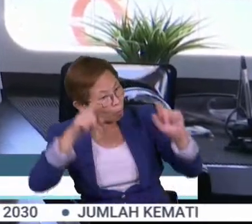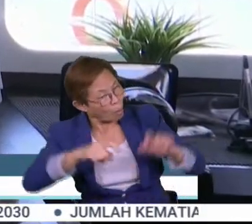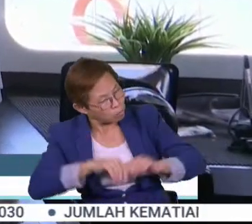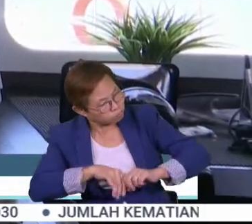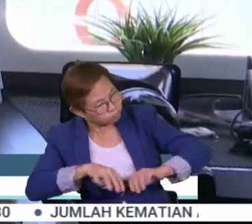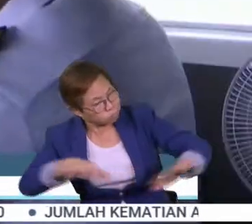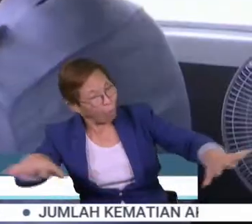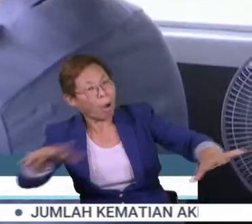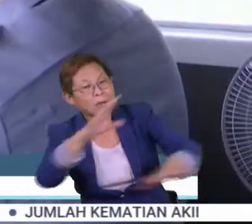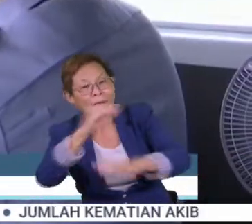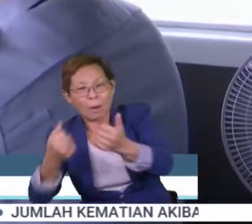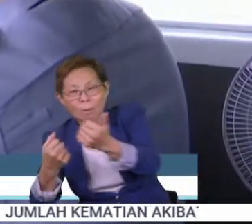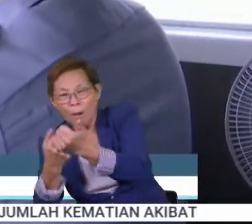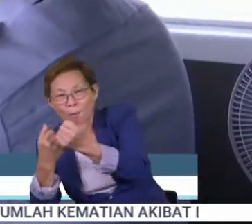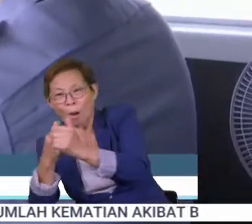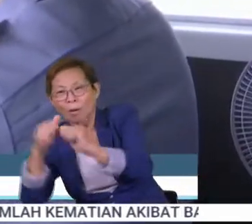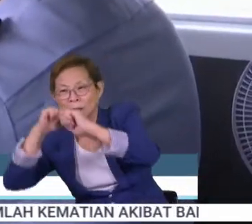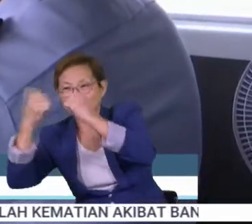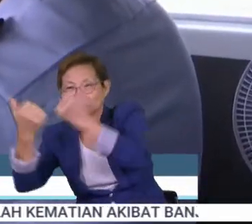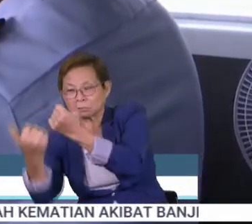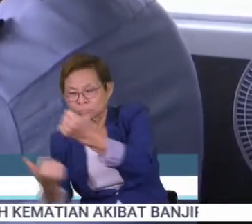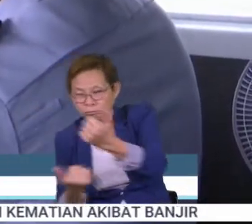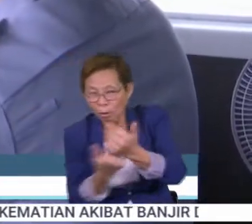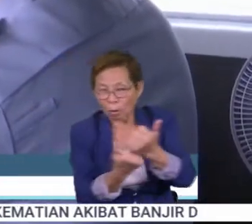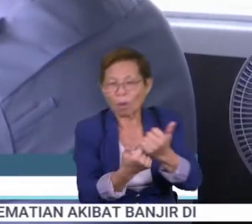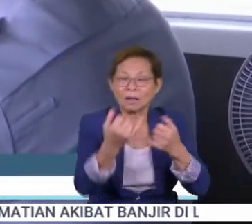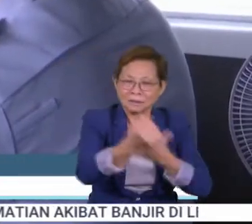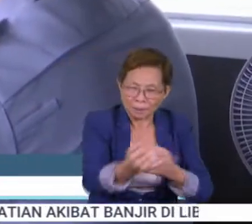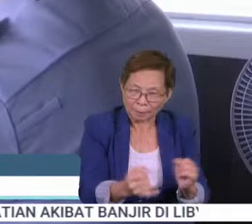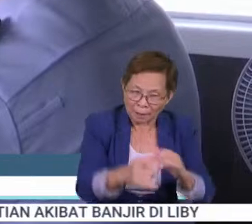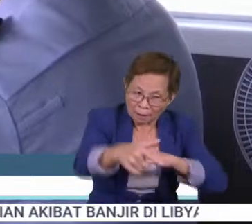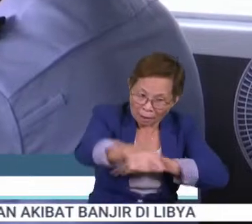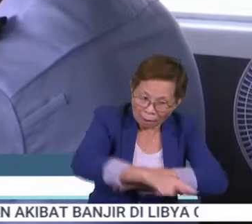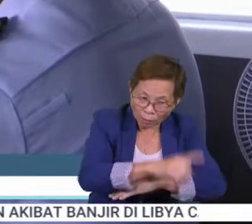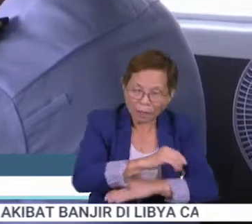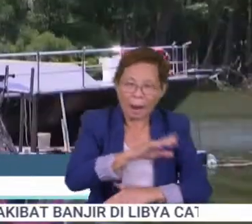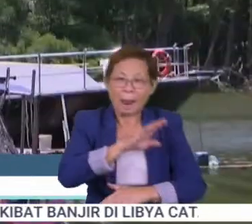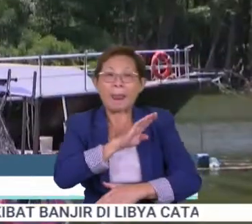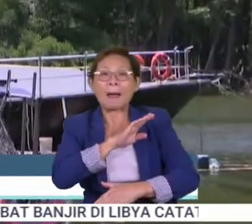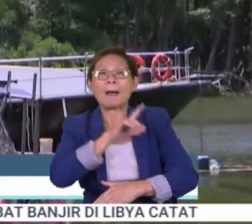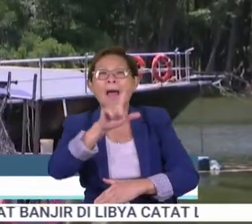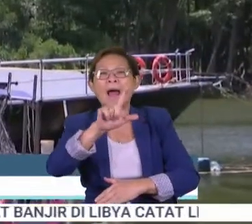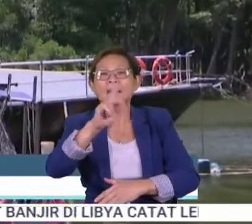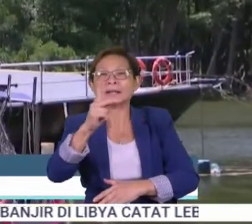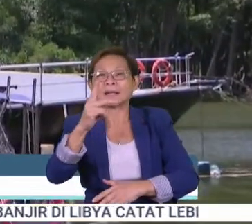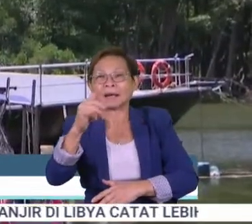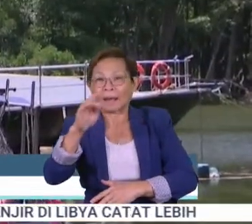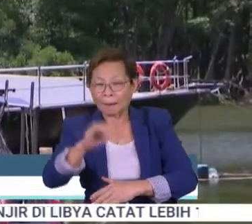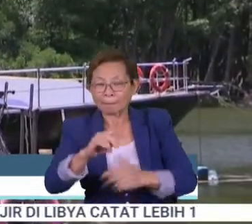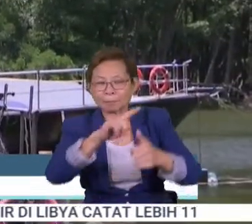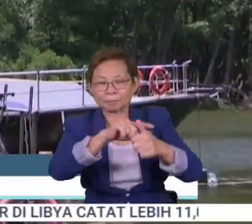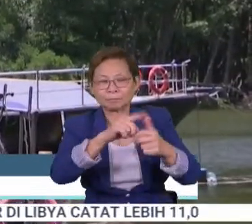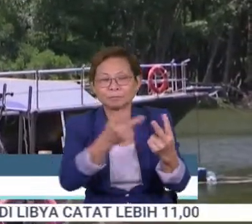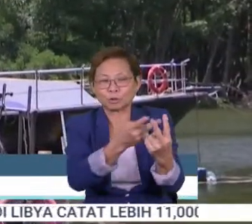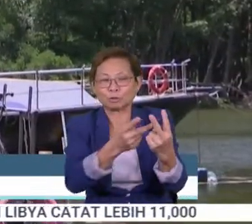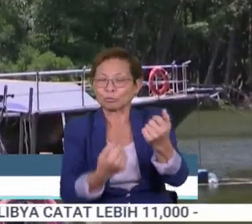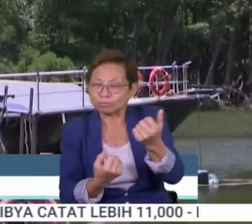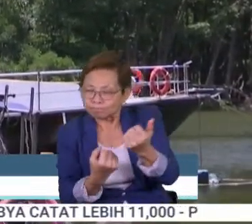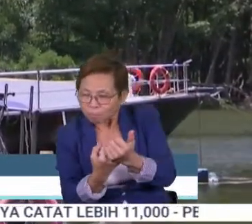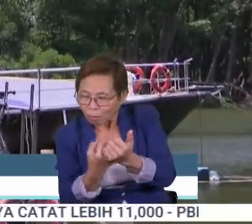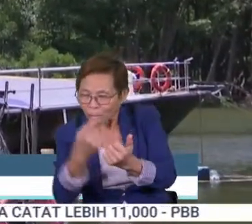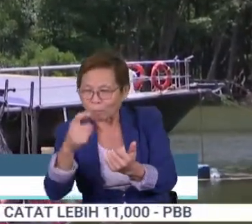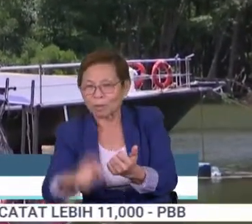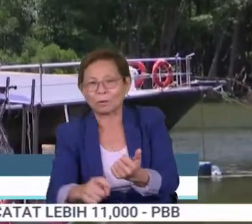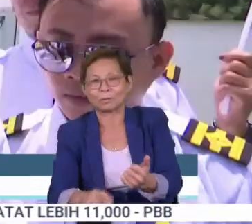dikembangkan dengan disokong agensi berkaitan seperti Jabatan Laut dan Lembaga Kemajuan Ikan Malaysia, LKIM.